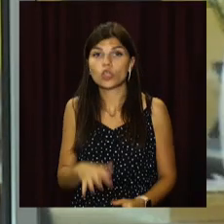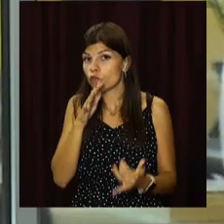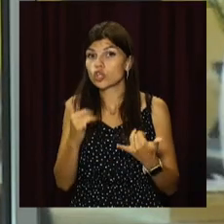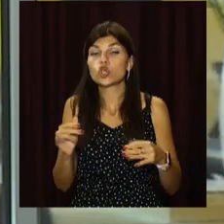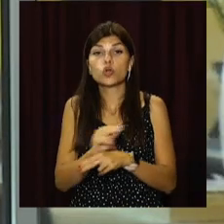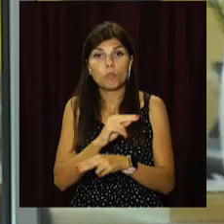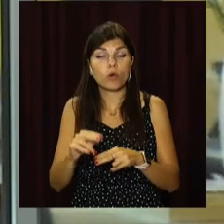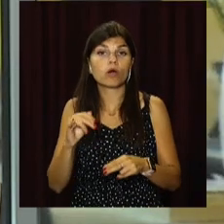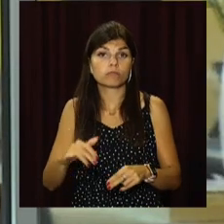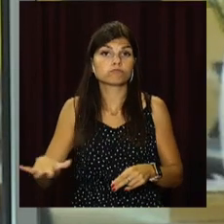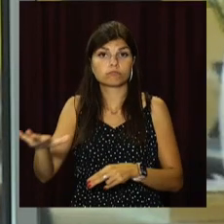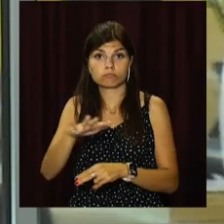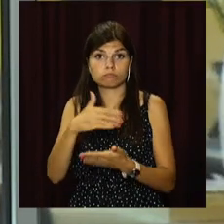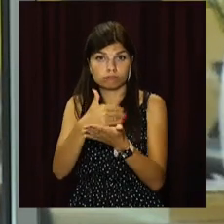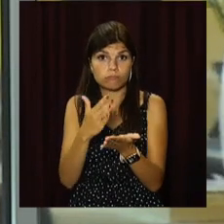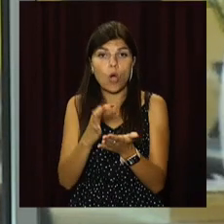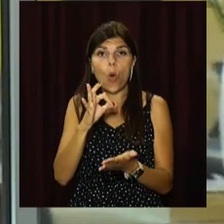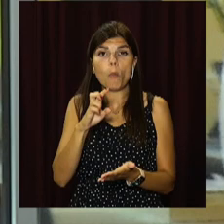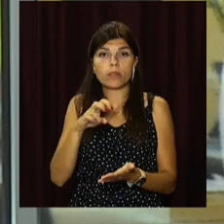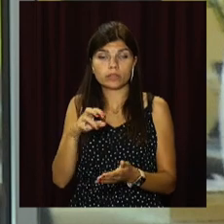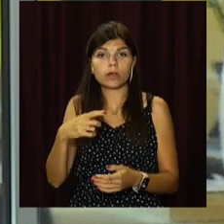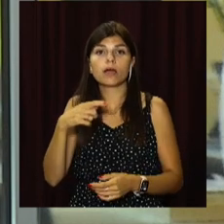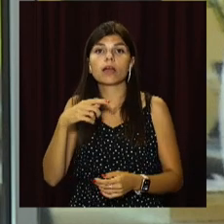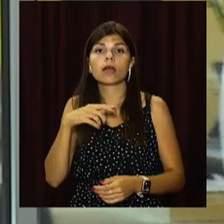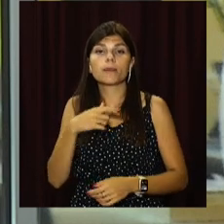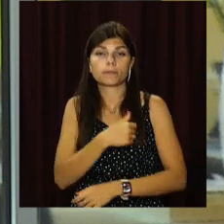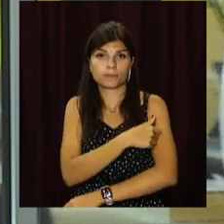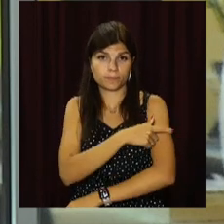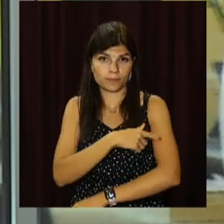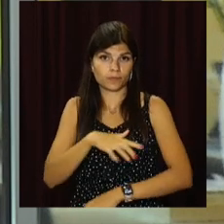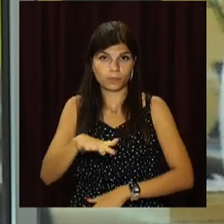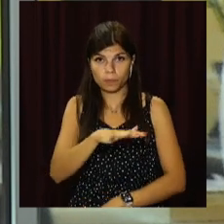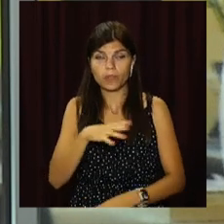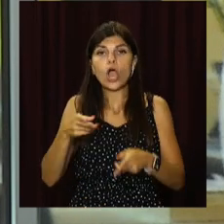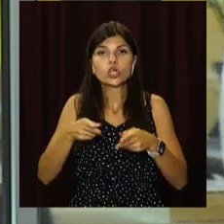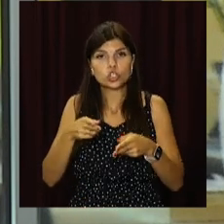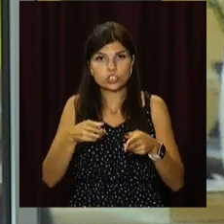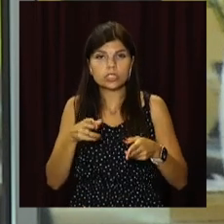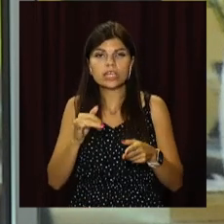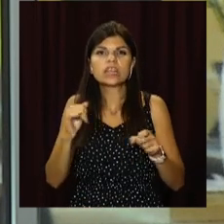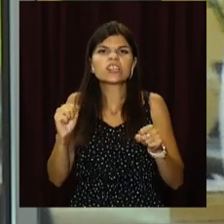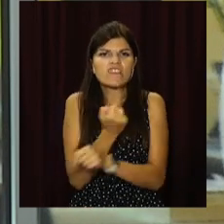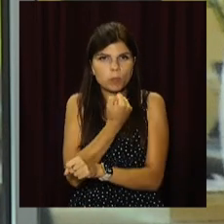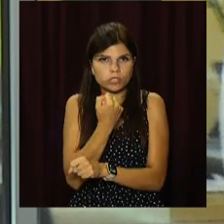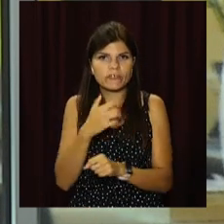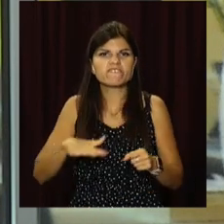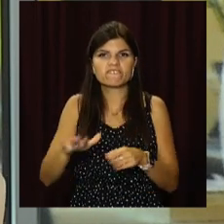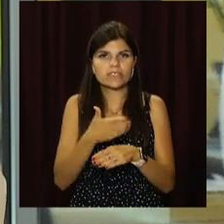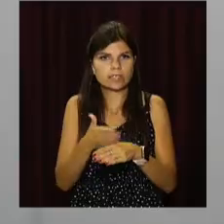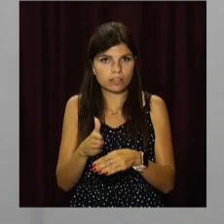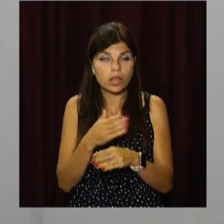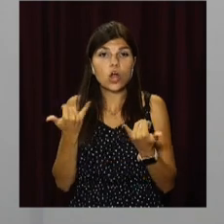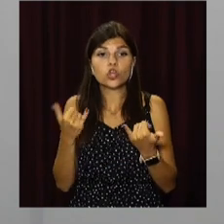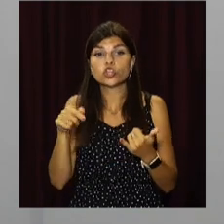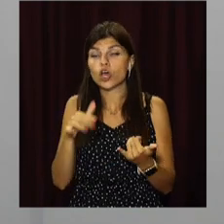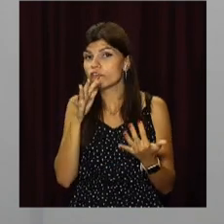Сучасний ремонт і обладнання. У міській поліклініці номер 2 завершили модернізацію хірургічного і травматологічного відділень.